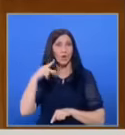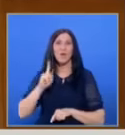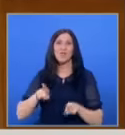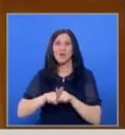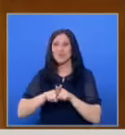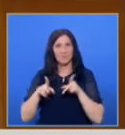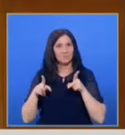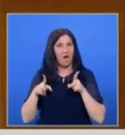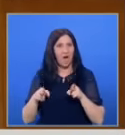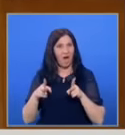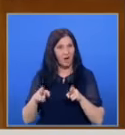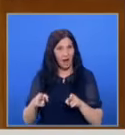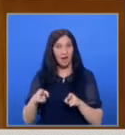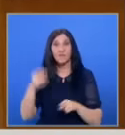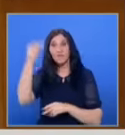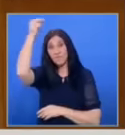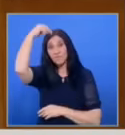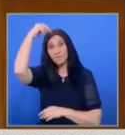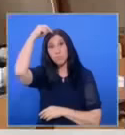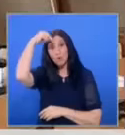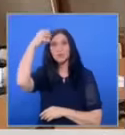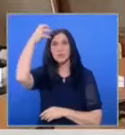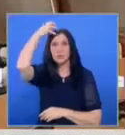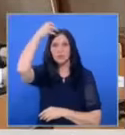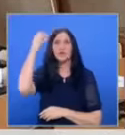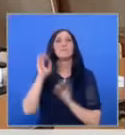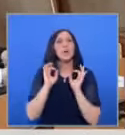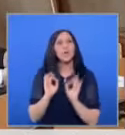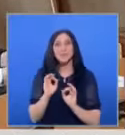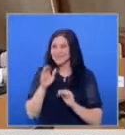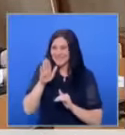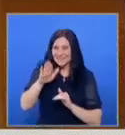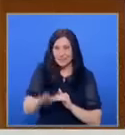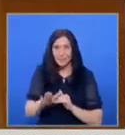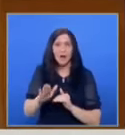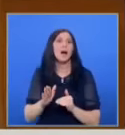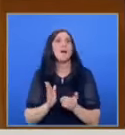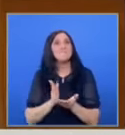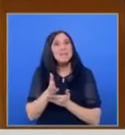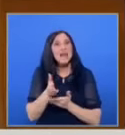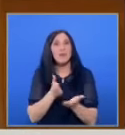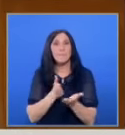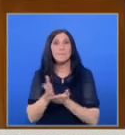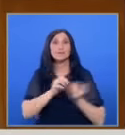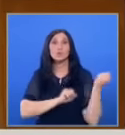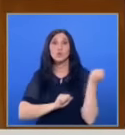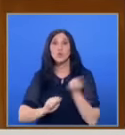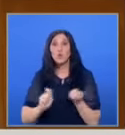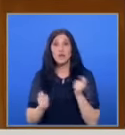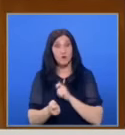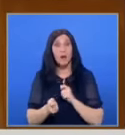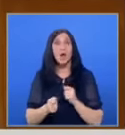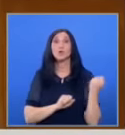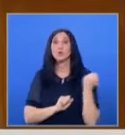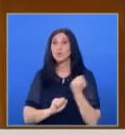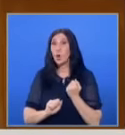раково образование в българската държава. Истинската стъпка минава през конституционна реформа. Конституционна реформа